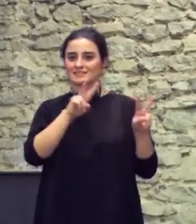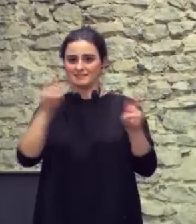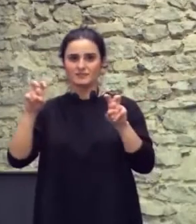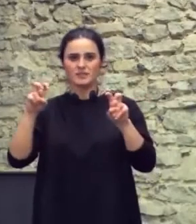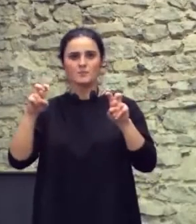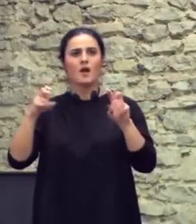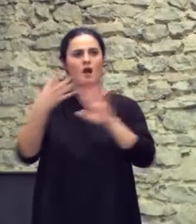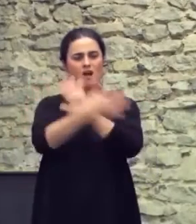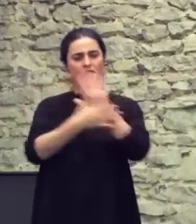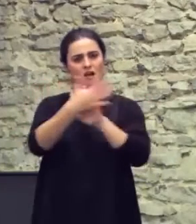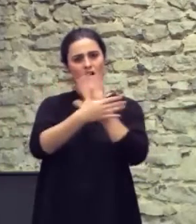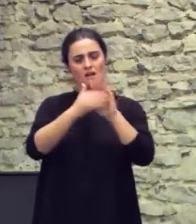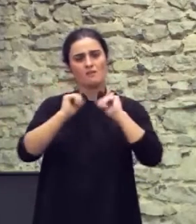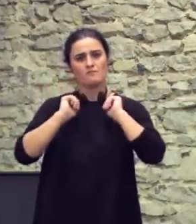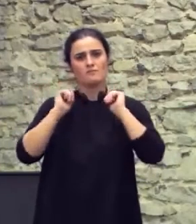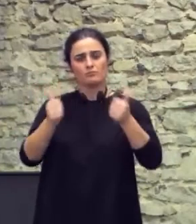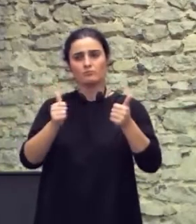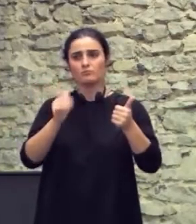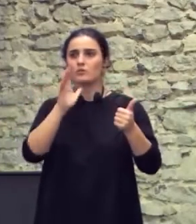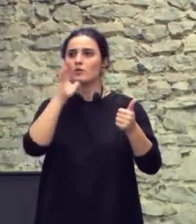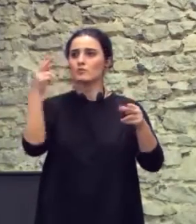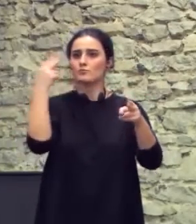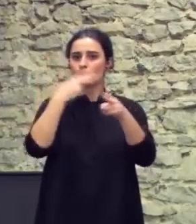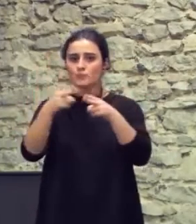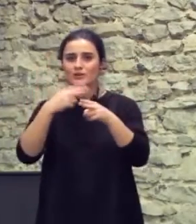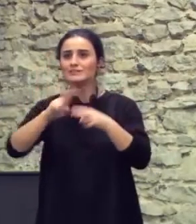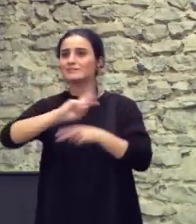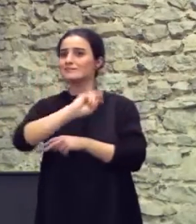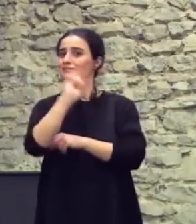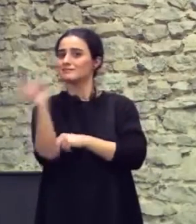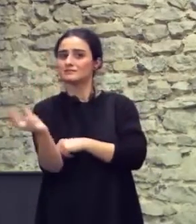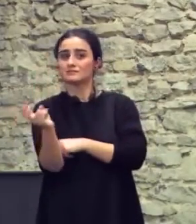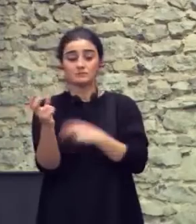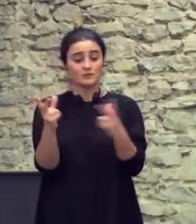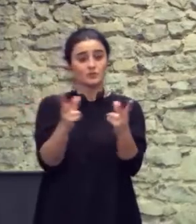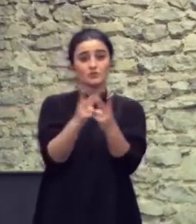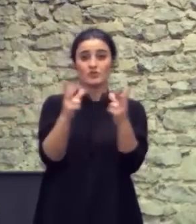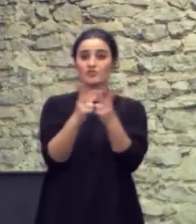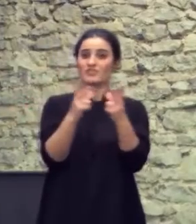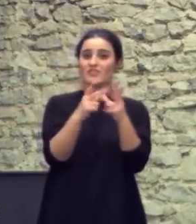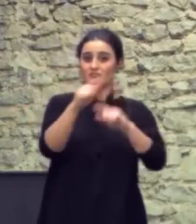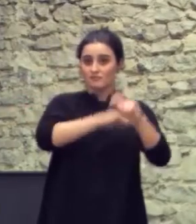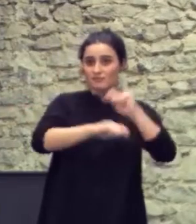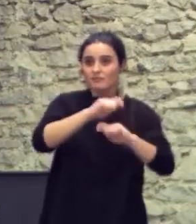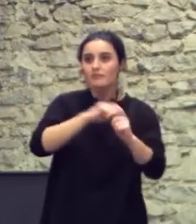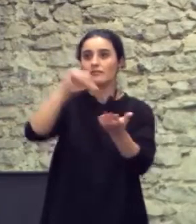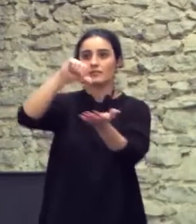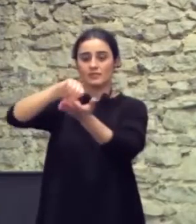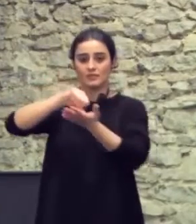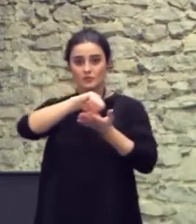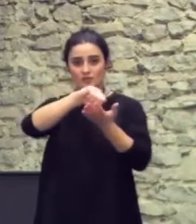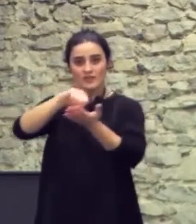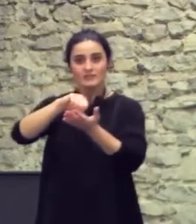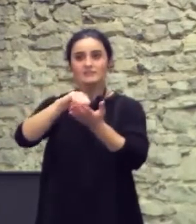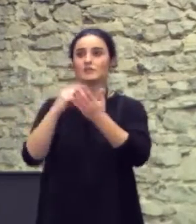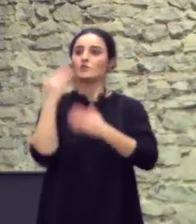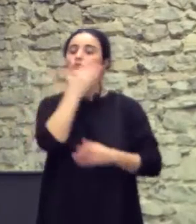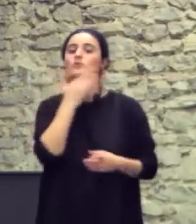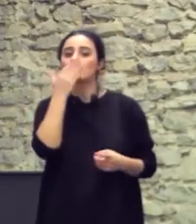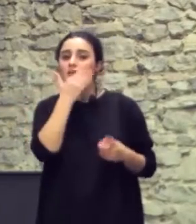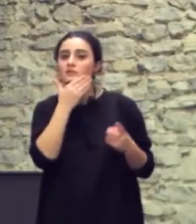da. Ordezkatuta dauden alderdi politikoek eta gizarte elkarteek, irian,